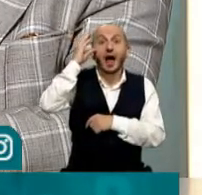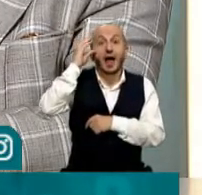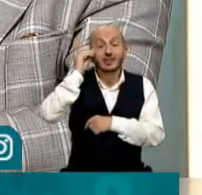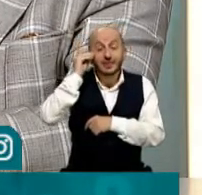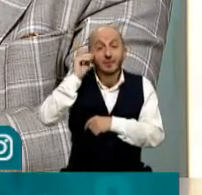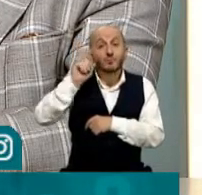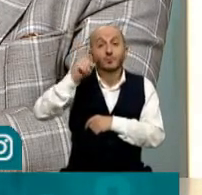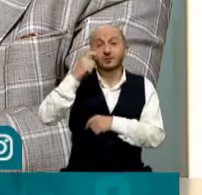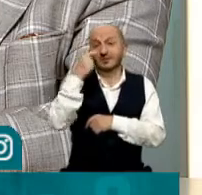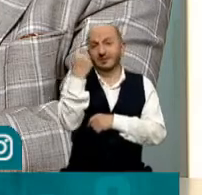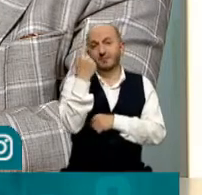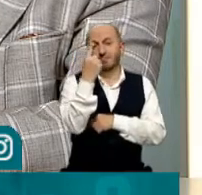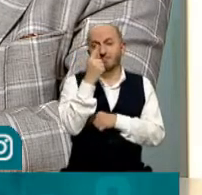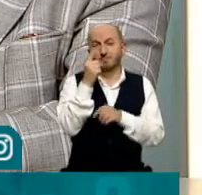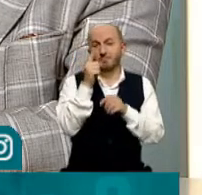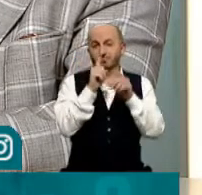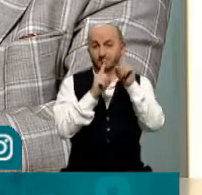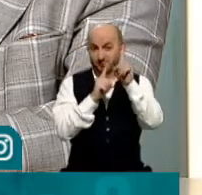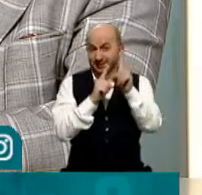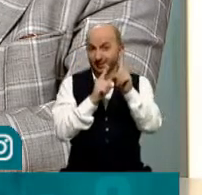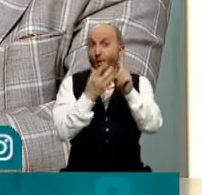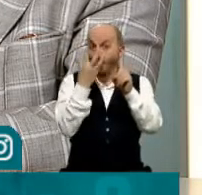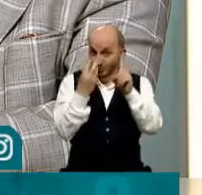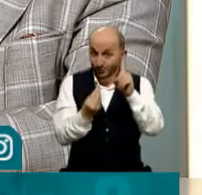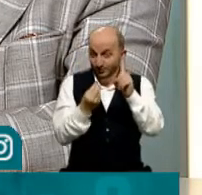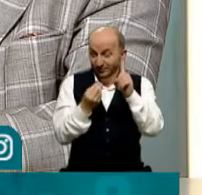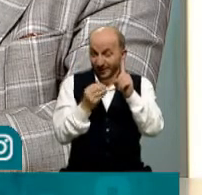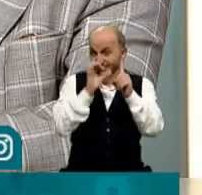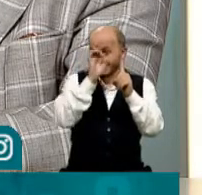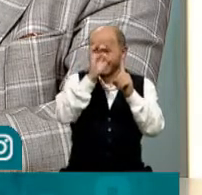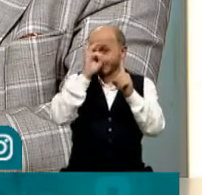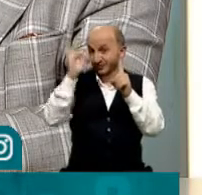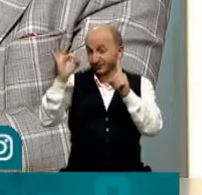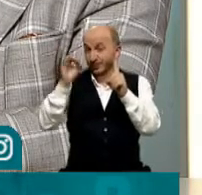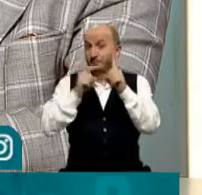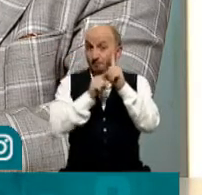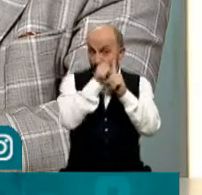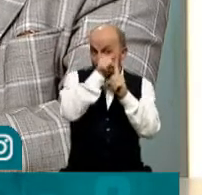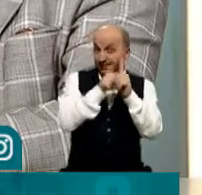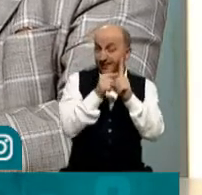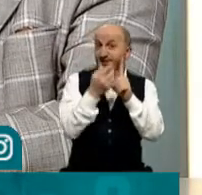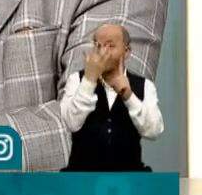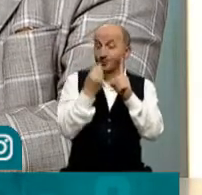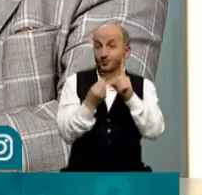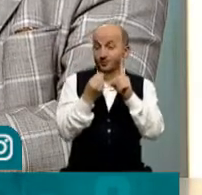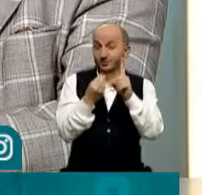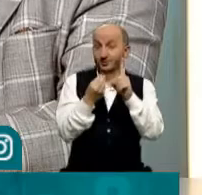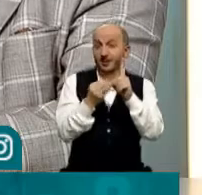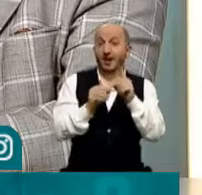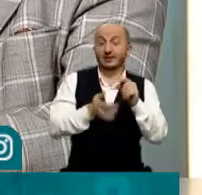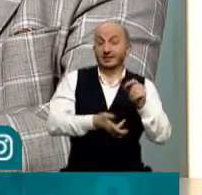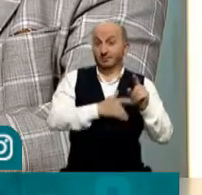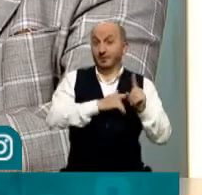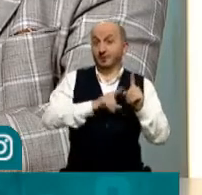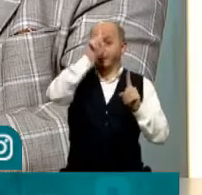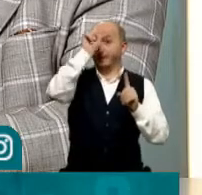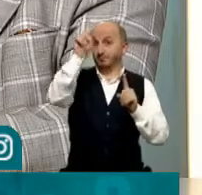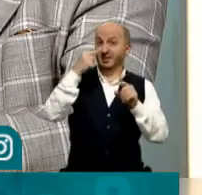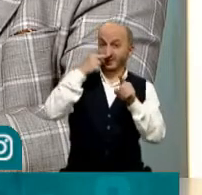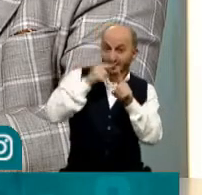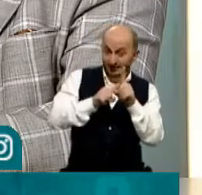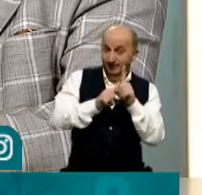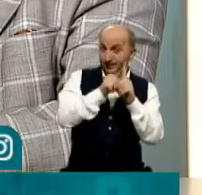bulacak tek hali var. O da başında bir sıfırdan büyük, en azından bir yazılması. İmanı da o bir gibi